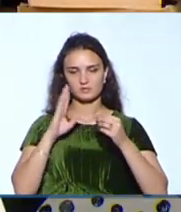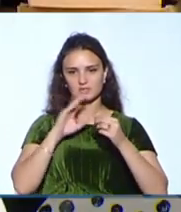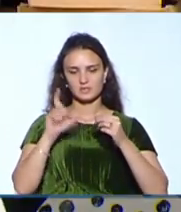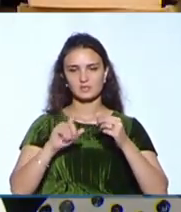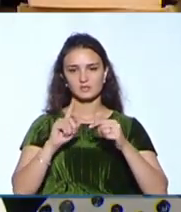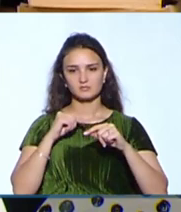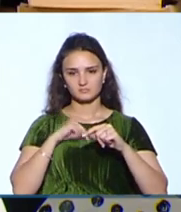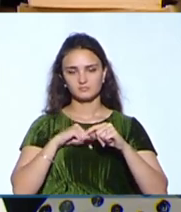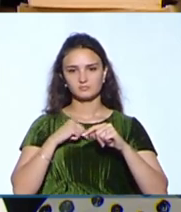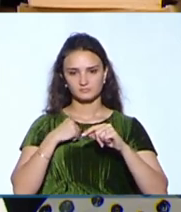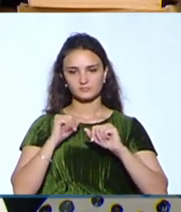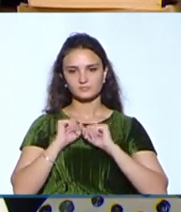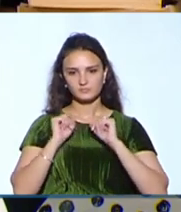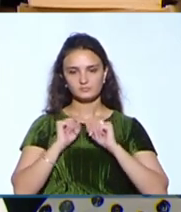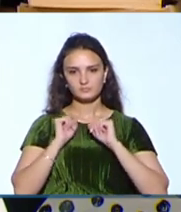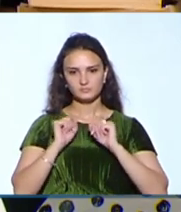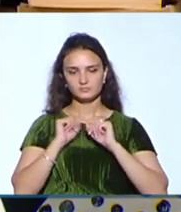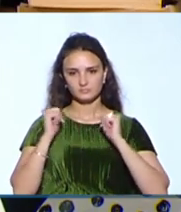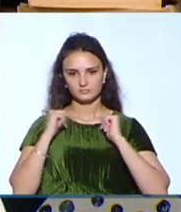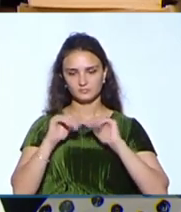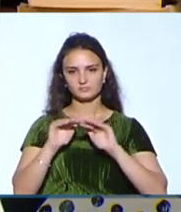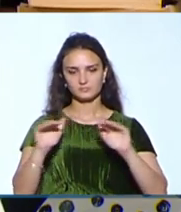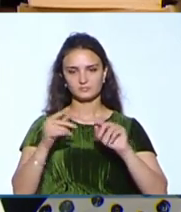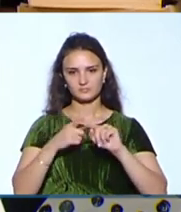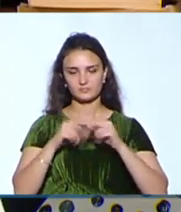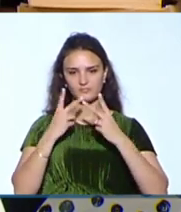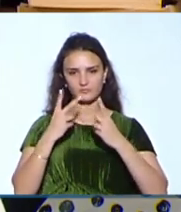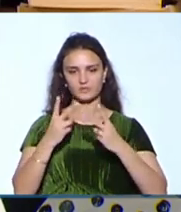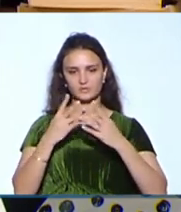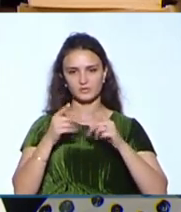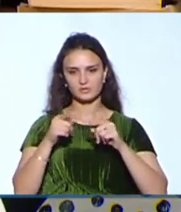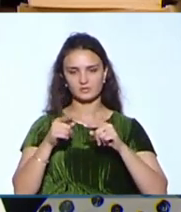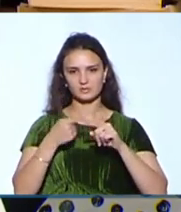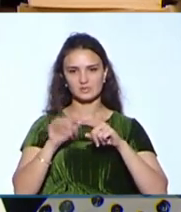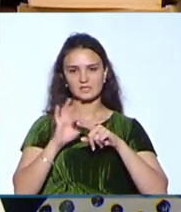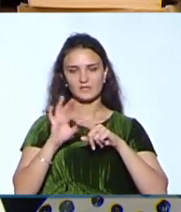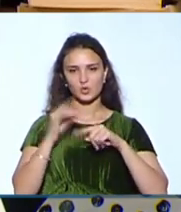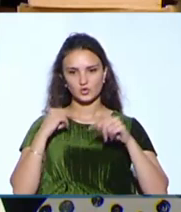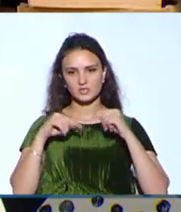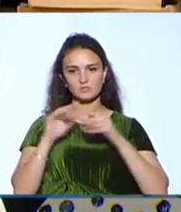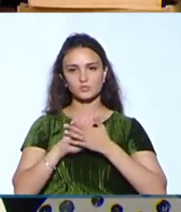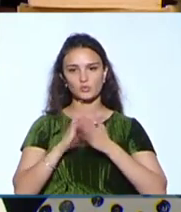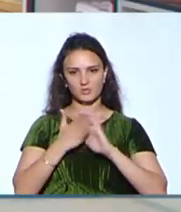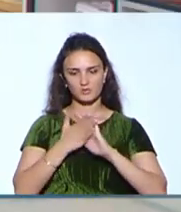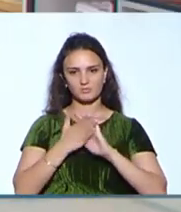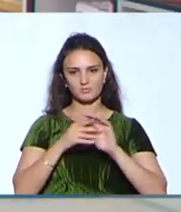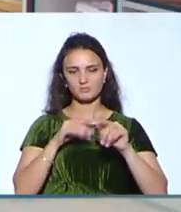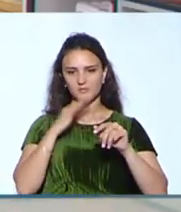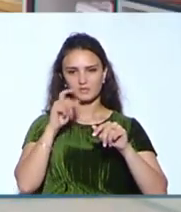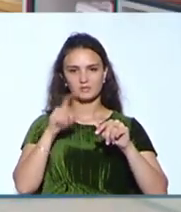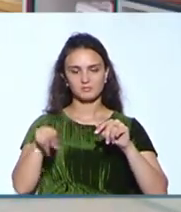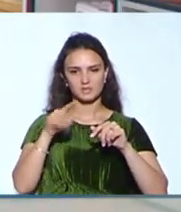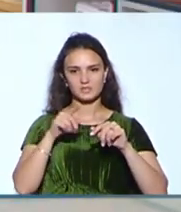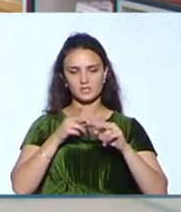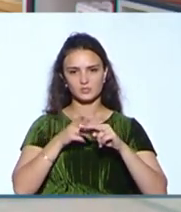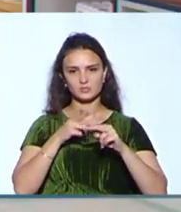წუხლს რაც შეეხება, მე ვეცდები დავამშვიდო, იმიტომ რომ ასე მოჩანს ეს აკვიატებული ნევროზის მდგომარეობა, რომელიც ბევრ ადამიანს